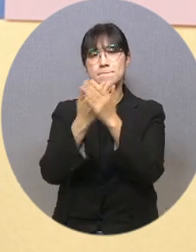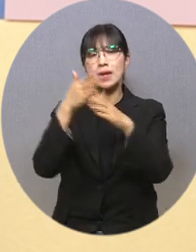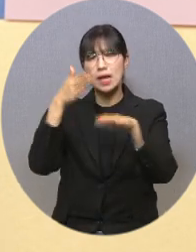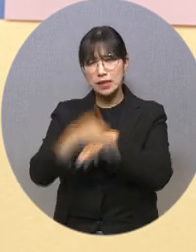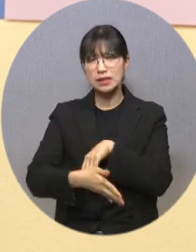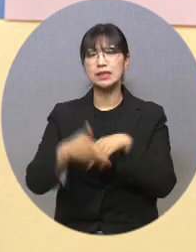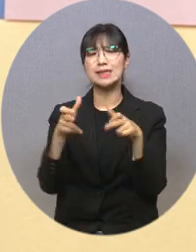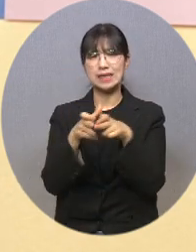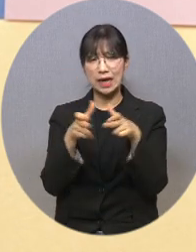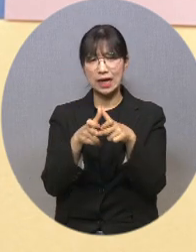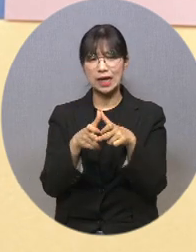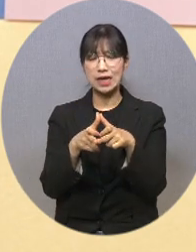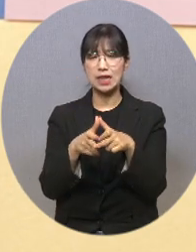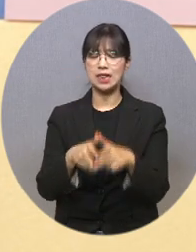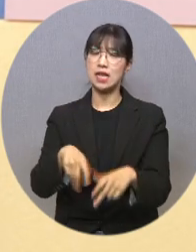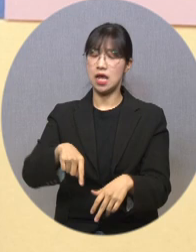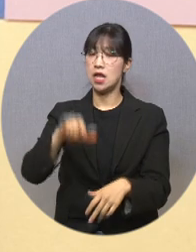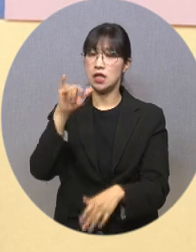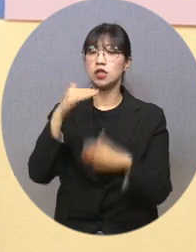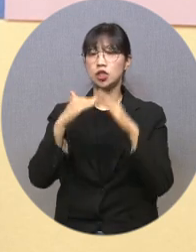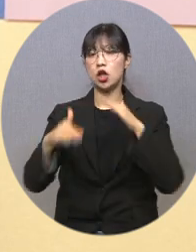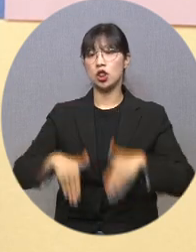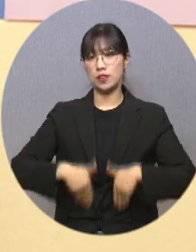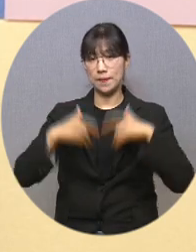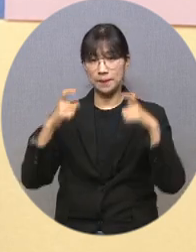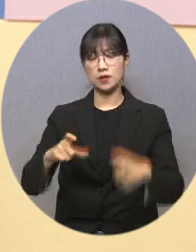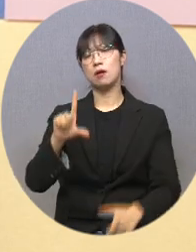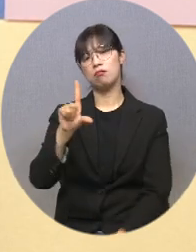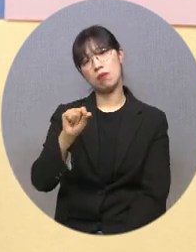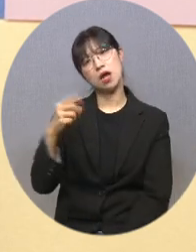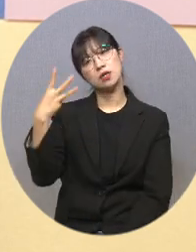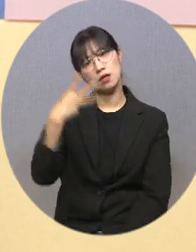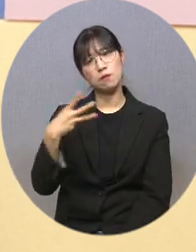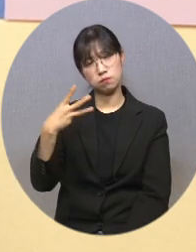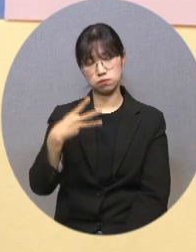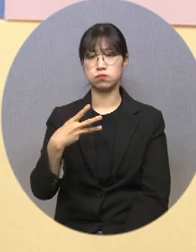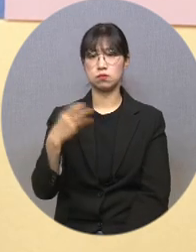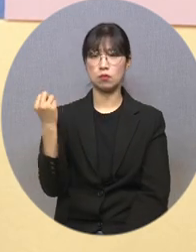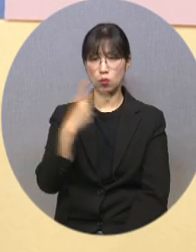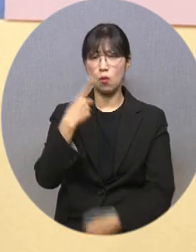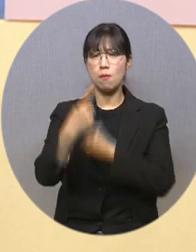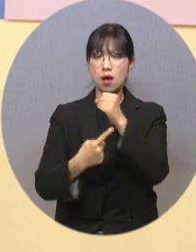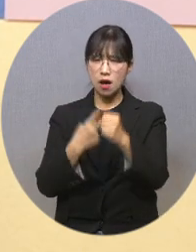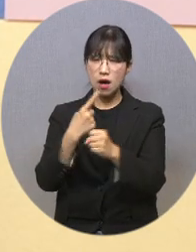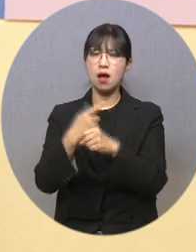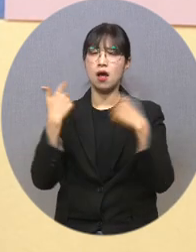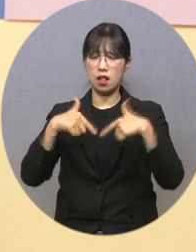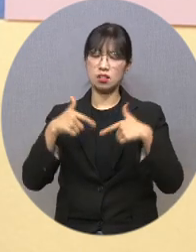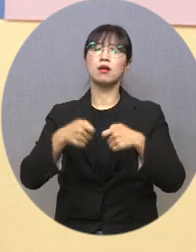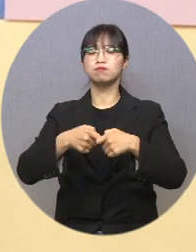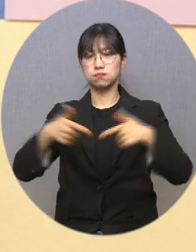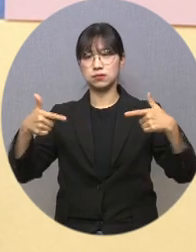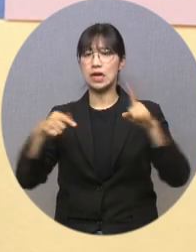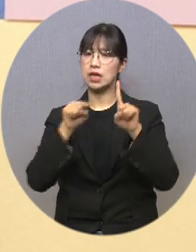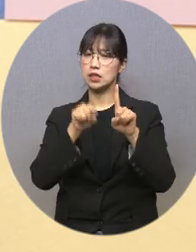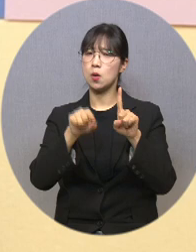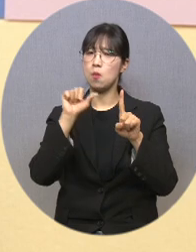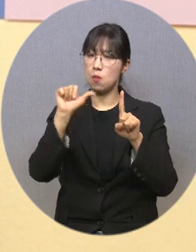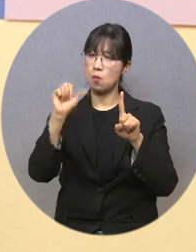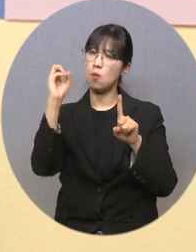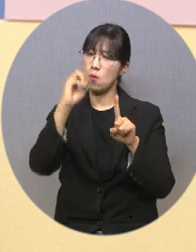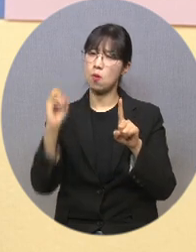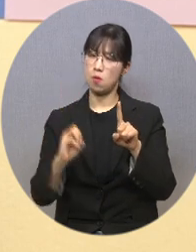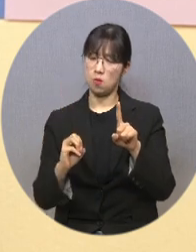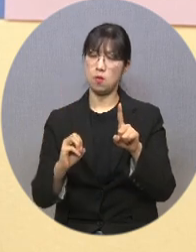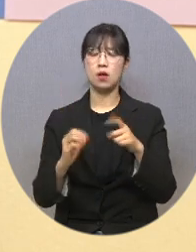통계를 보니까 전남이 한 13,000명 정도 됩니다. 거기다가 매년 증가를 해요. 한 1.5% 정도 증가하고